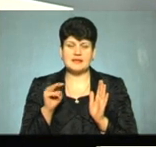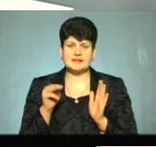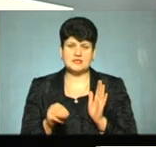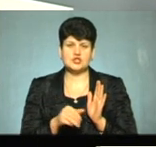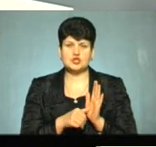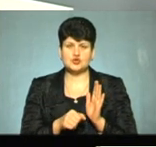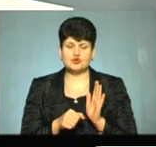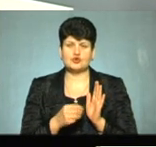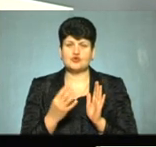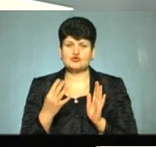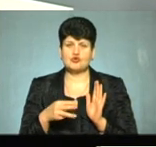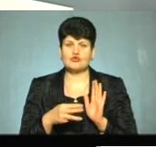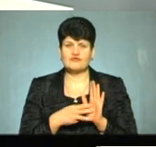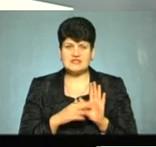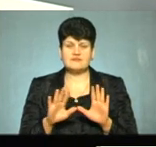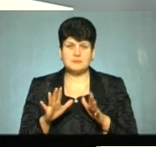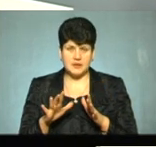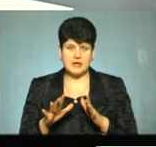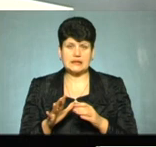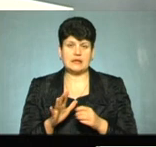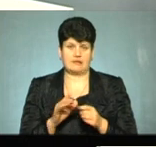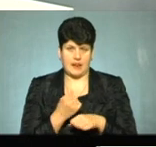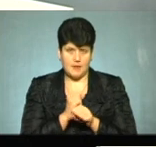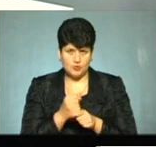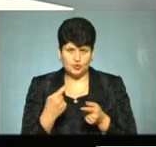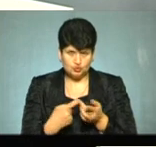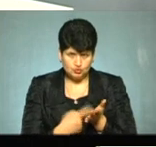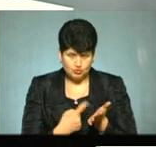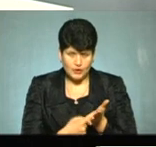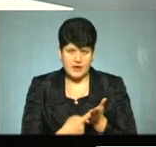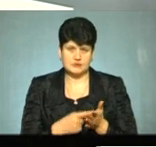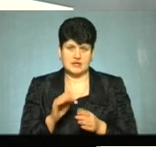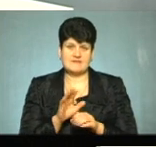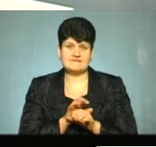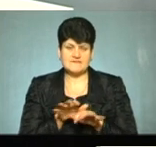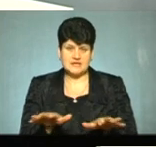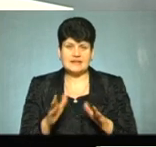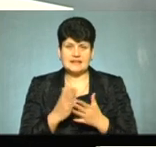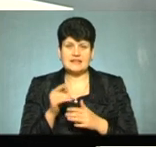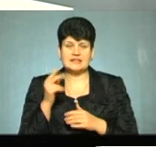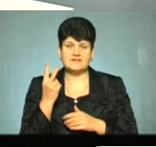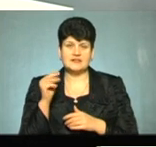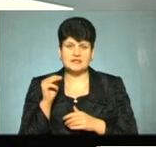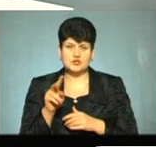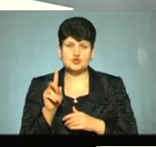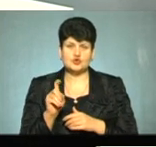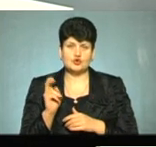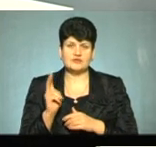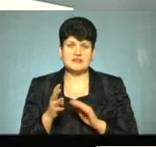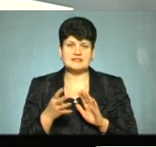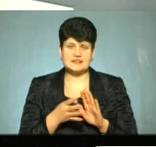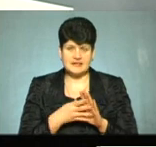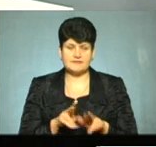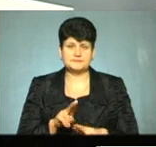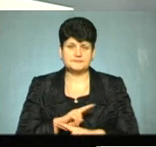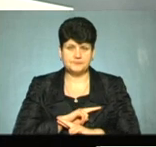75 748 випадків лабораторно підтверджених коронавірусу. На жаль, є 2129 летальних